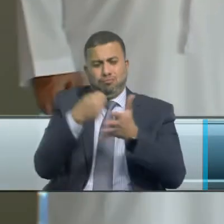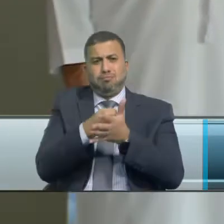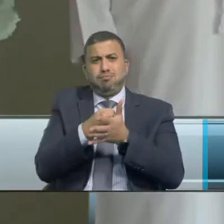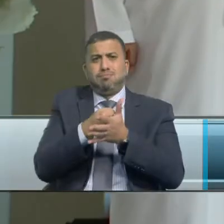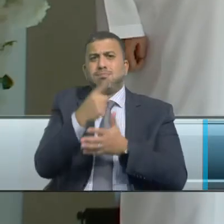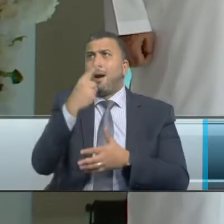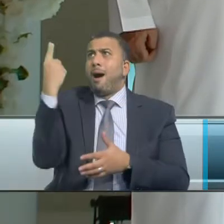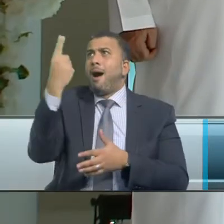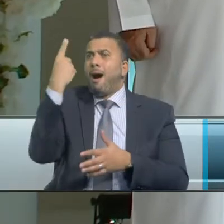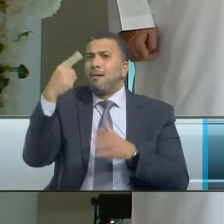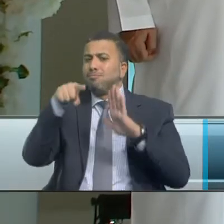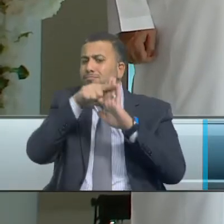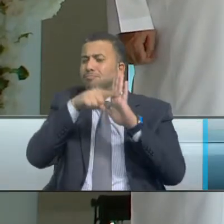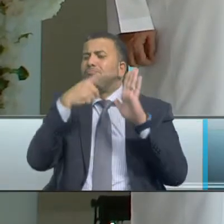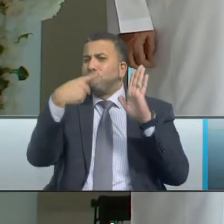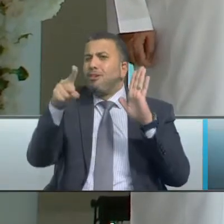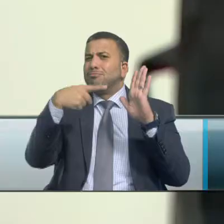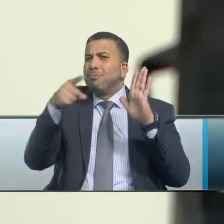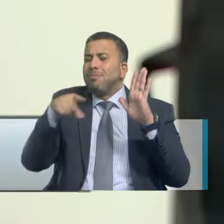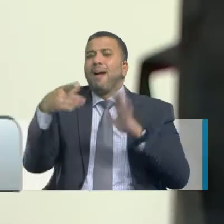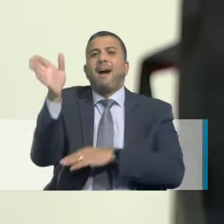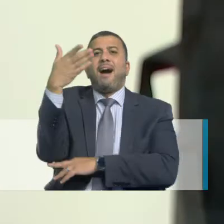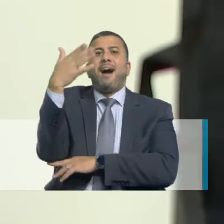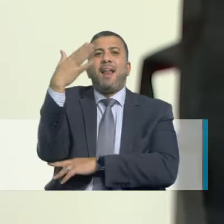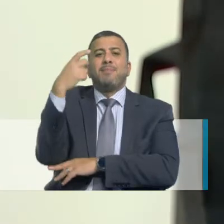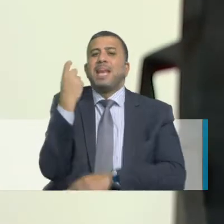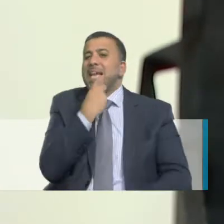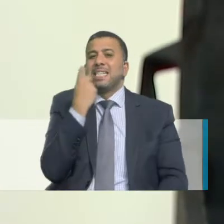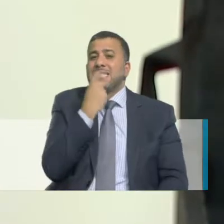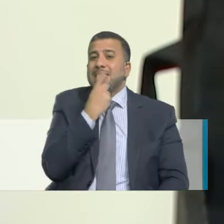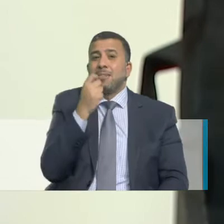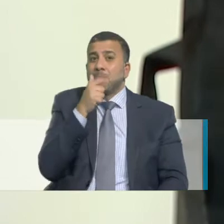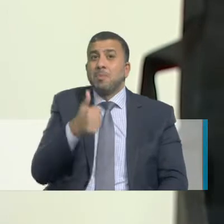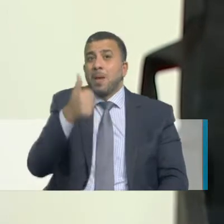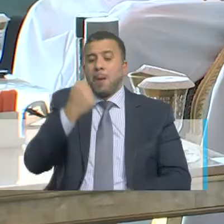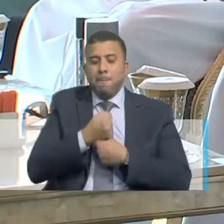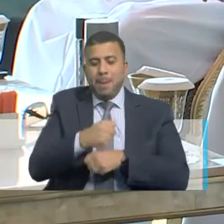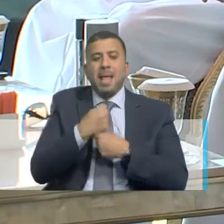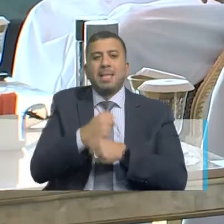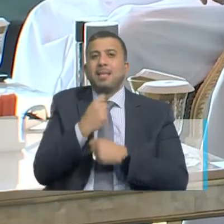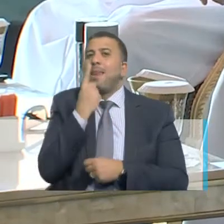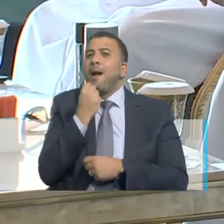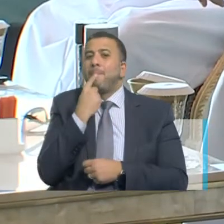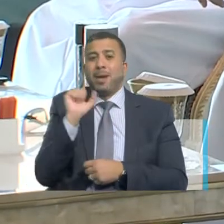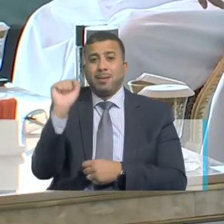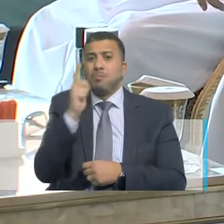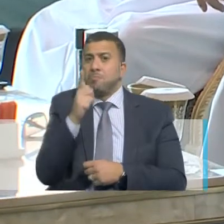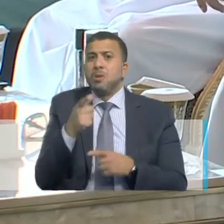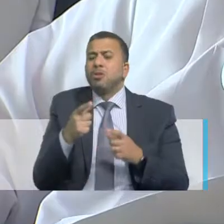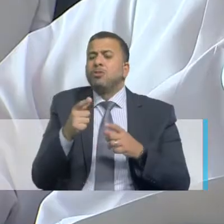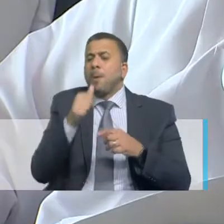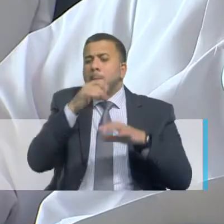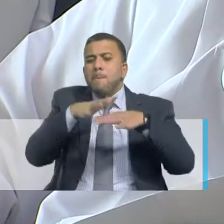الاعتماد العالمي لبرنامج العلم الأزرق، وهو إنجاز حققته بلدية الحمرية من خلال موائمة